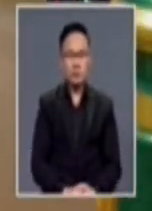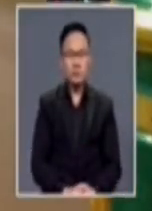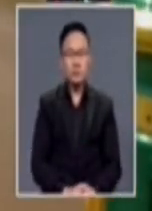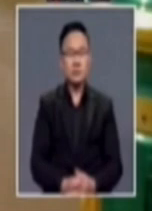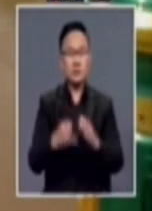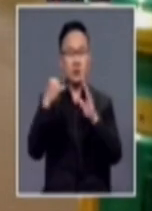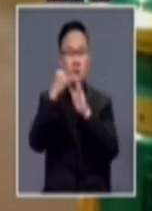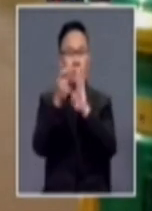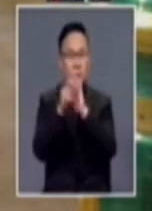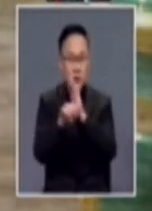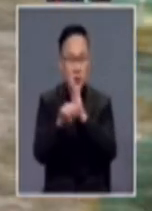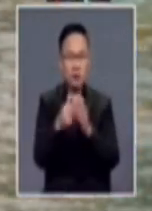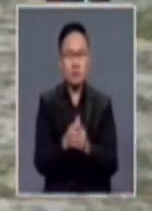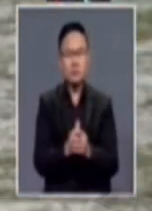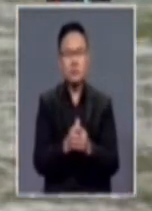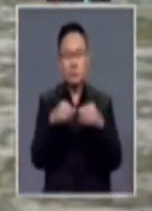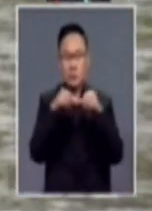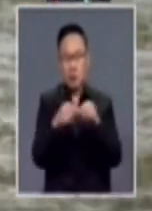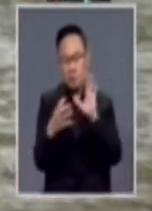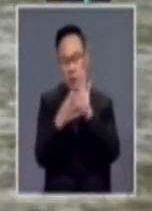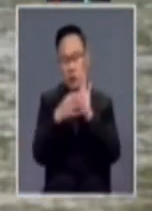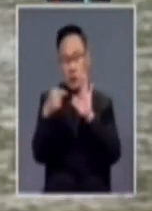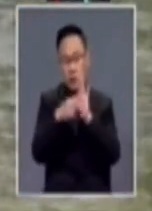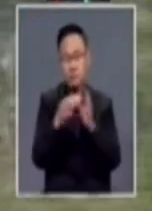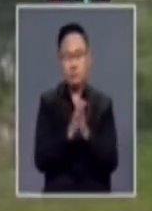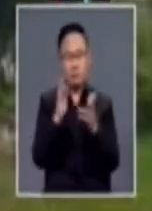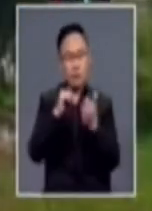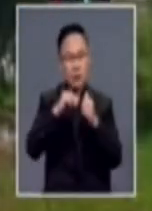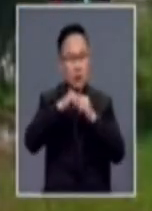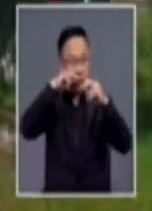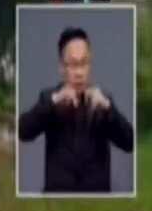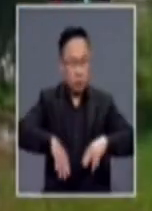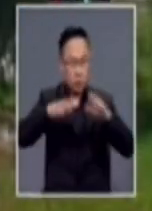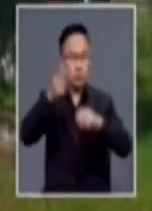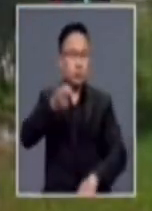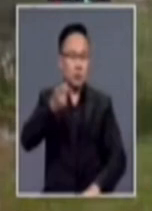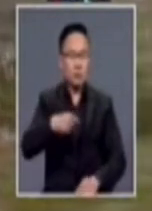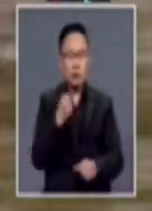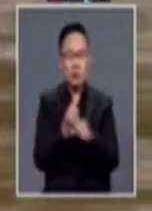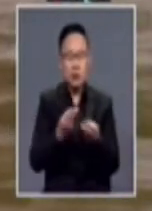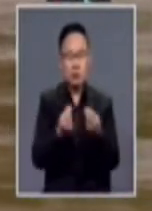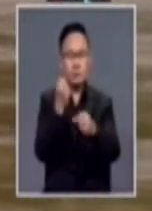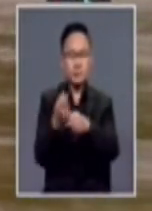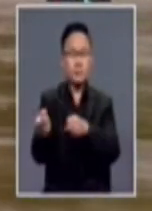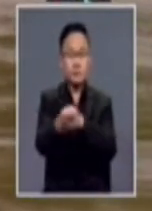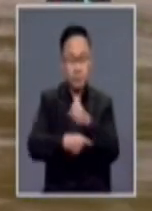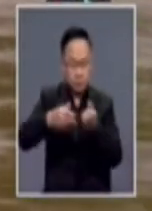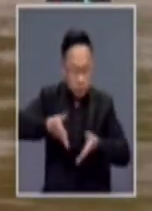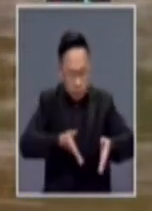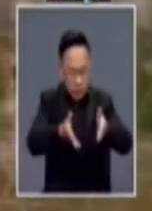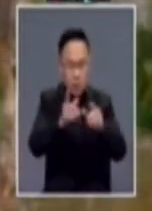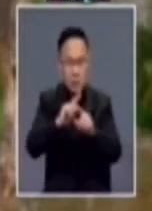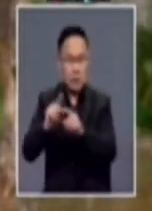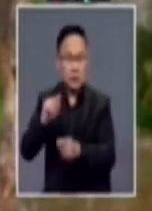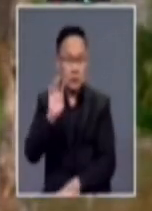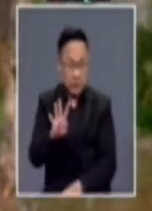จังหวัดพระนครศรีอยุธยาอยู่ในพื้นที่ราบรุ่มน้ำท่วมถึงพื้นที่ส่วนใหญ่ทำการเกษตรและมีแม่น้ำไหลผ่านถึง